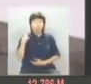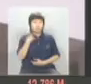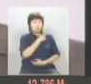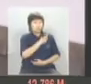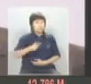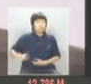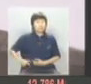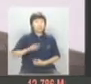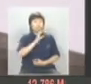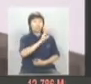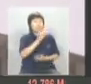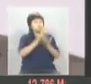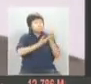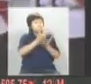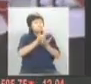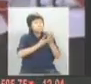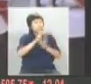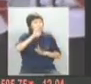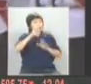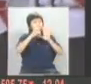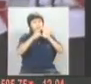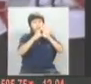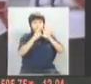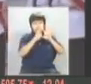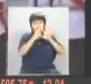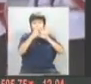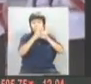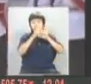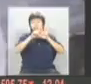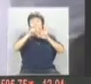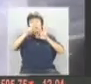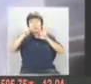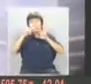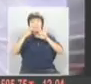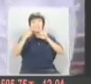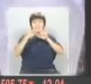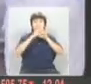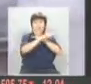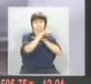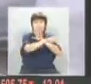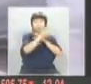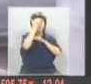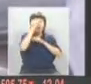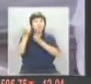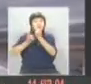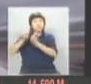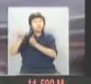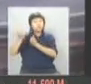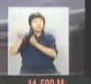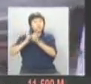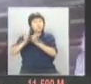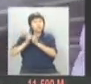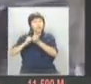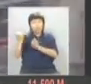ินอีสาอาวคลิฟาแ่งบาเร็นก่อนที่จากแลงข่าวการยกเลิกกแงคันบาเร็นกลปีในวัท 13 มีนาควมซึ่ง